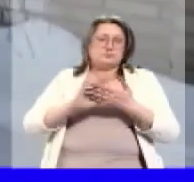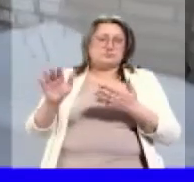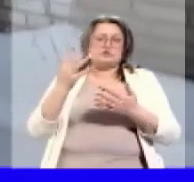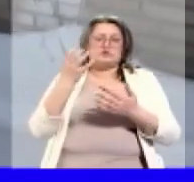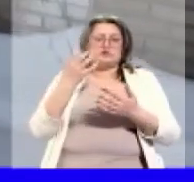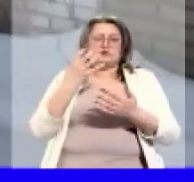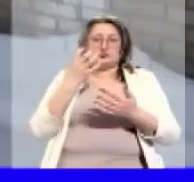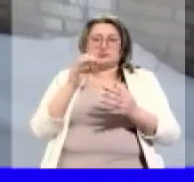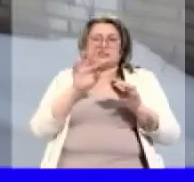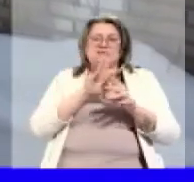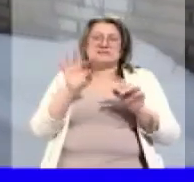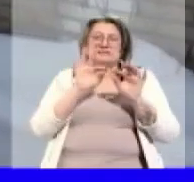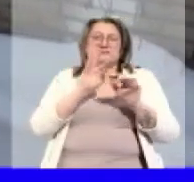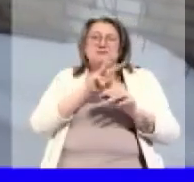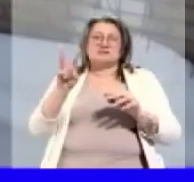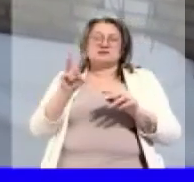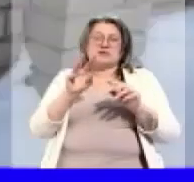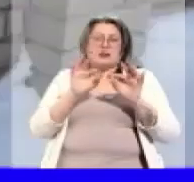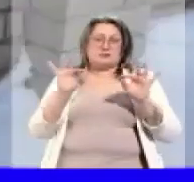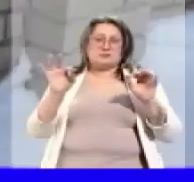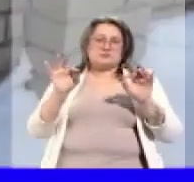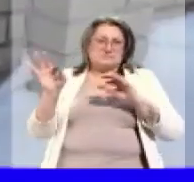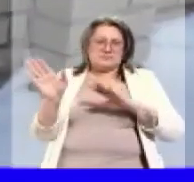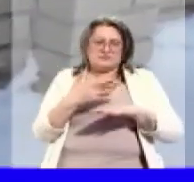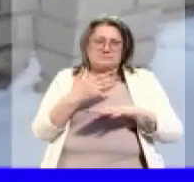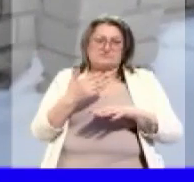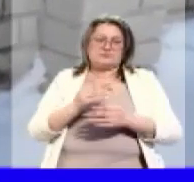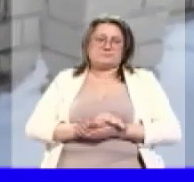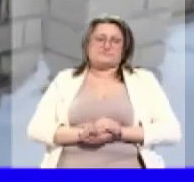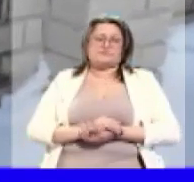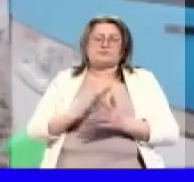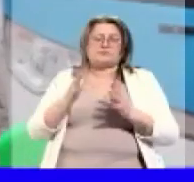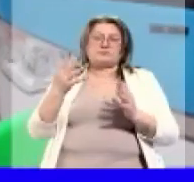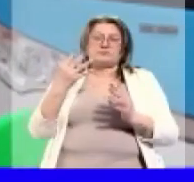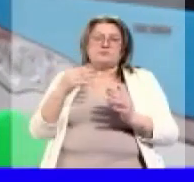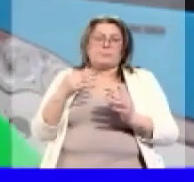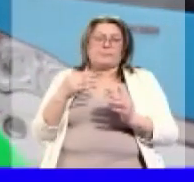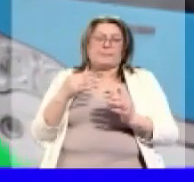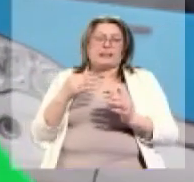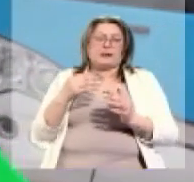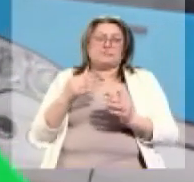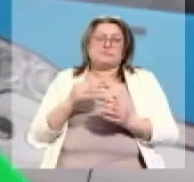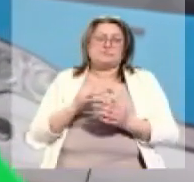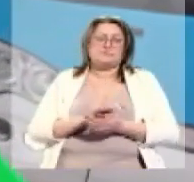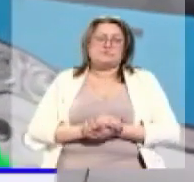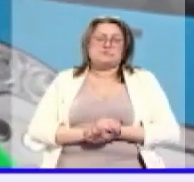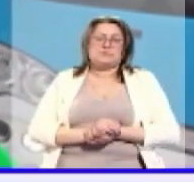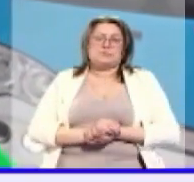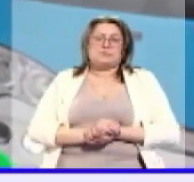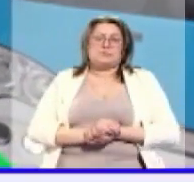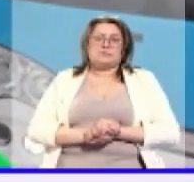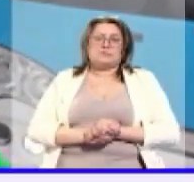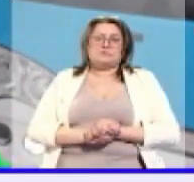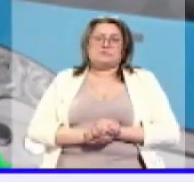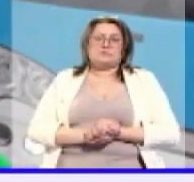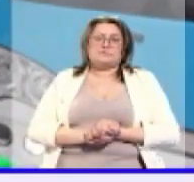өшірілсе, бүгінгі іс-шарада бірнеше сағаттың ішінде 40-тан аса жазбаның көз жойылды. Қостанай облысы полиция департаментінің есірткі қылмысына